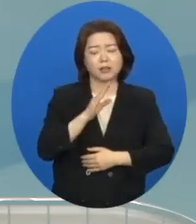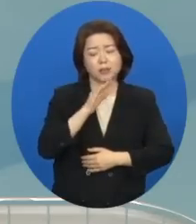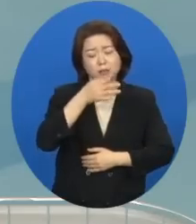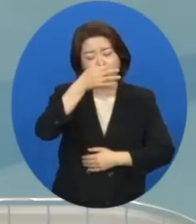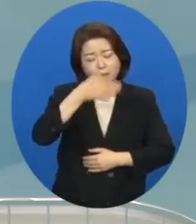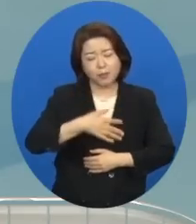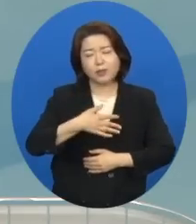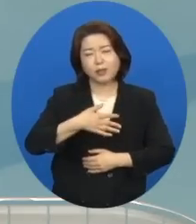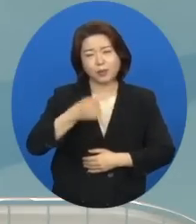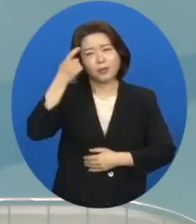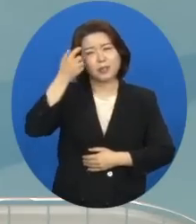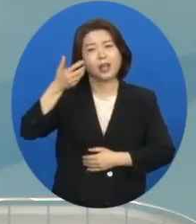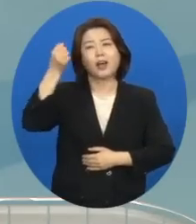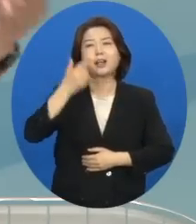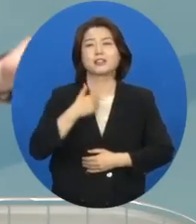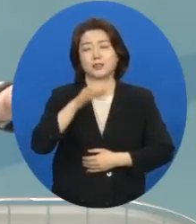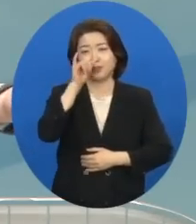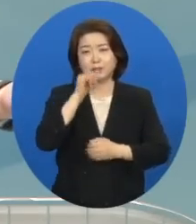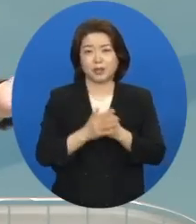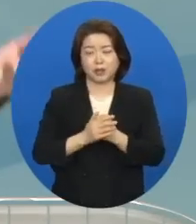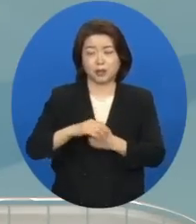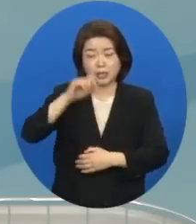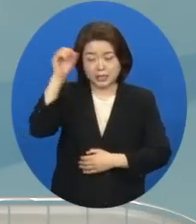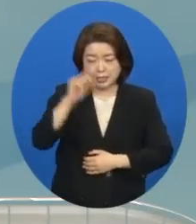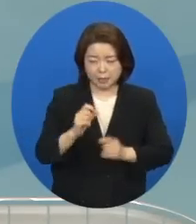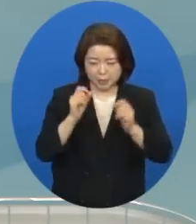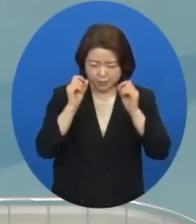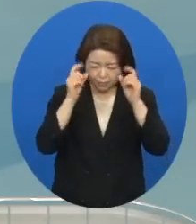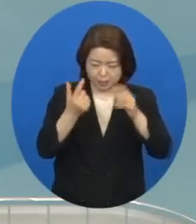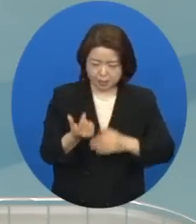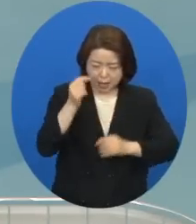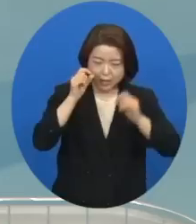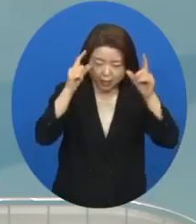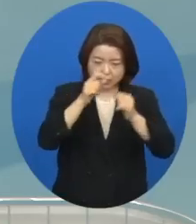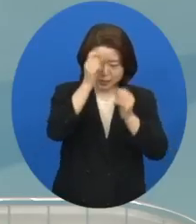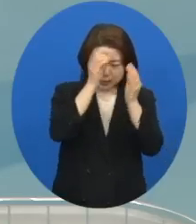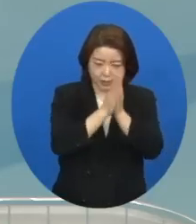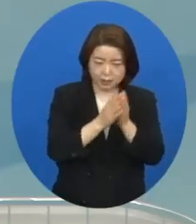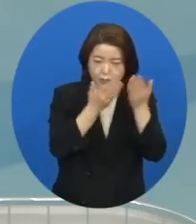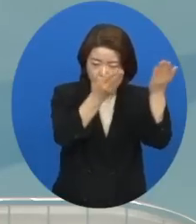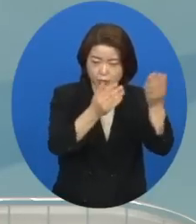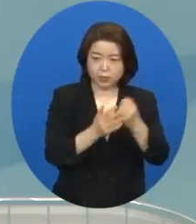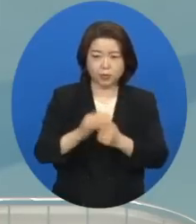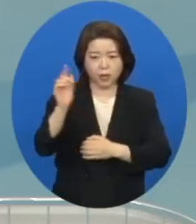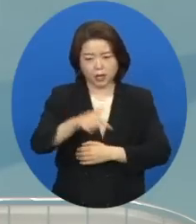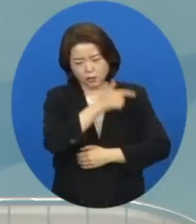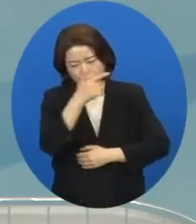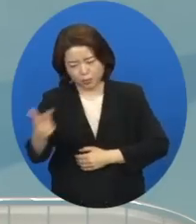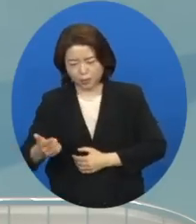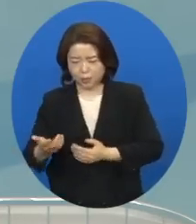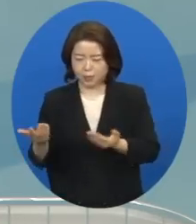있었어요. 새벽에 일찍 일어나서 새벽 기도하고, 그리고 거의 하루 종일 사역하고,